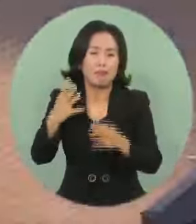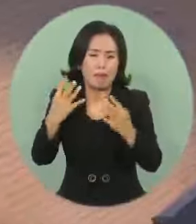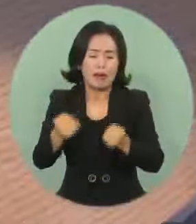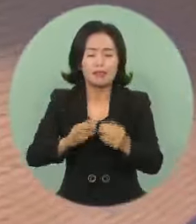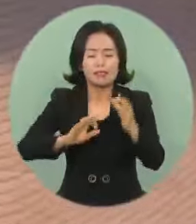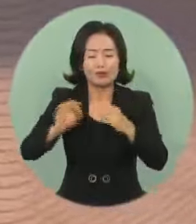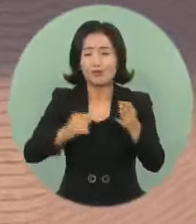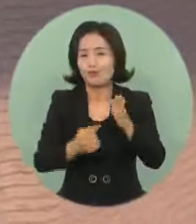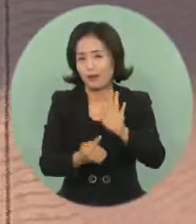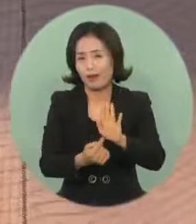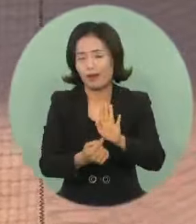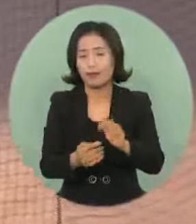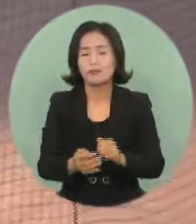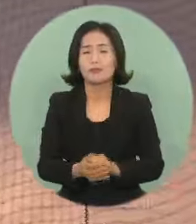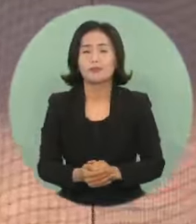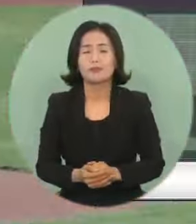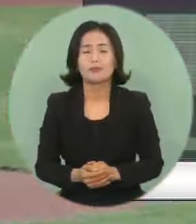있습니다.